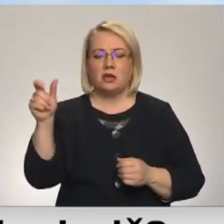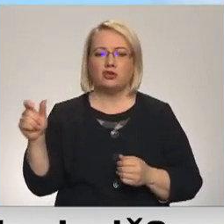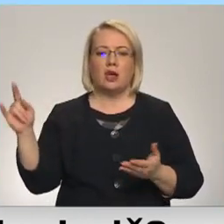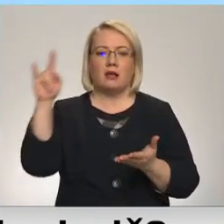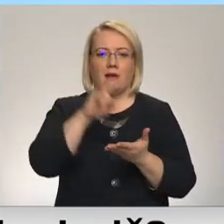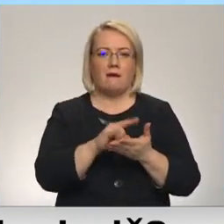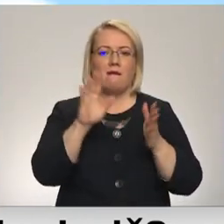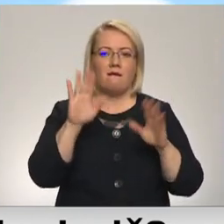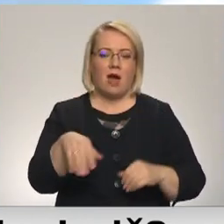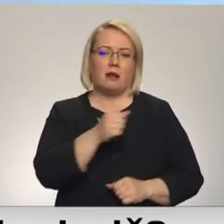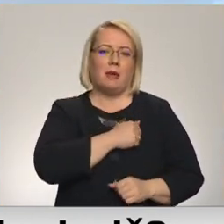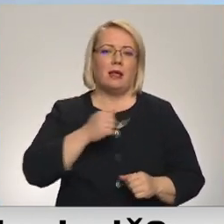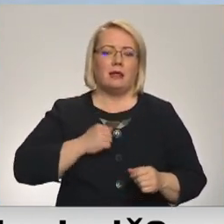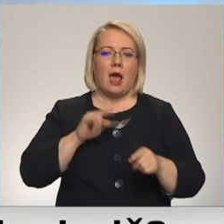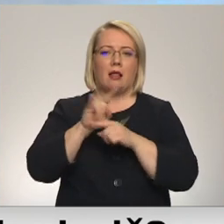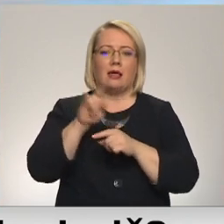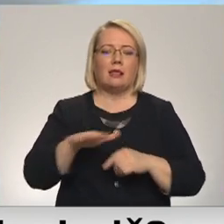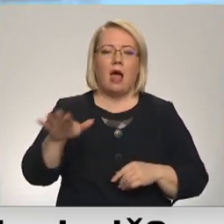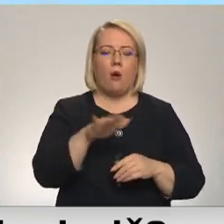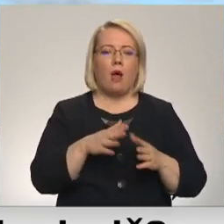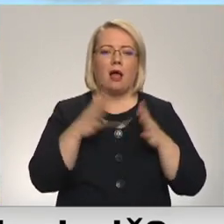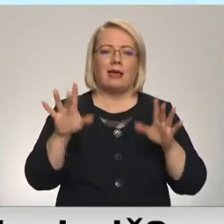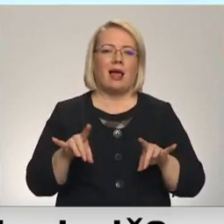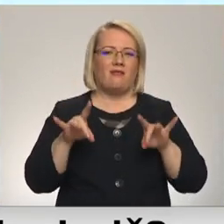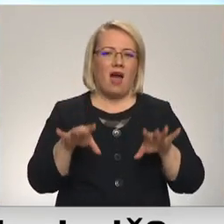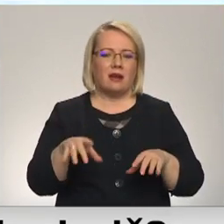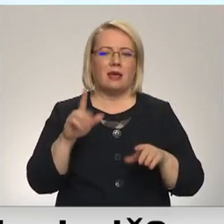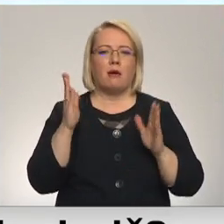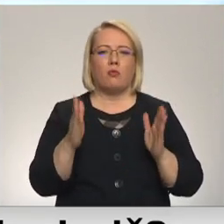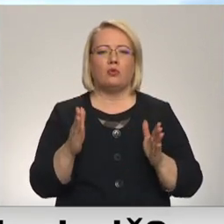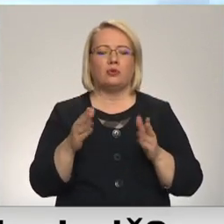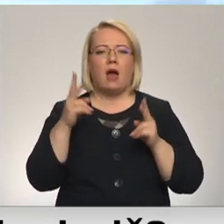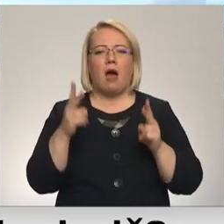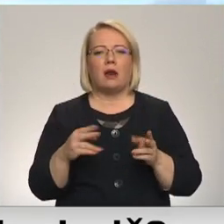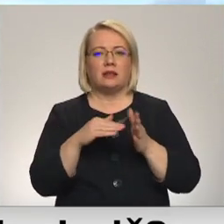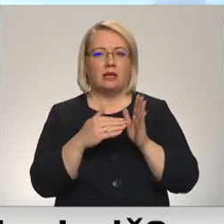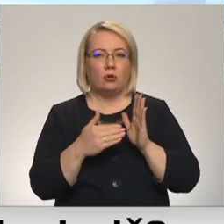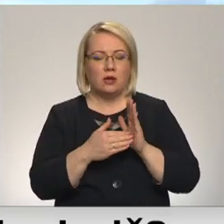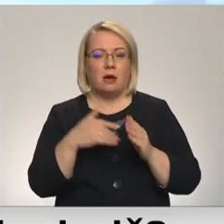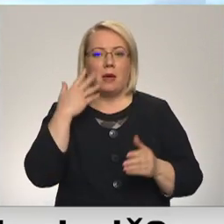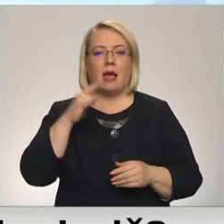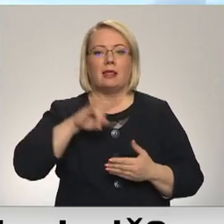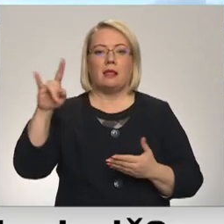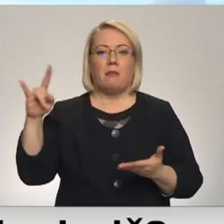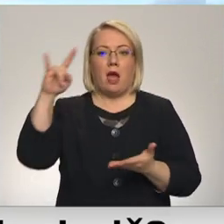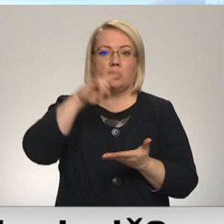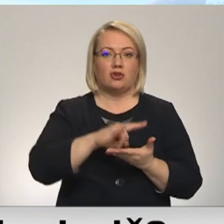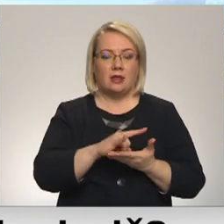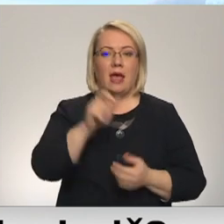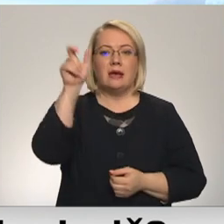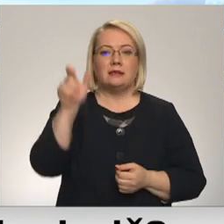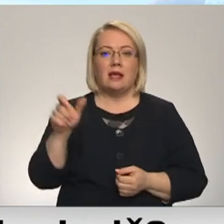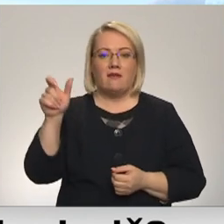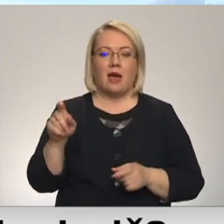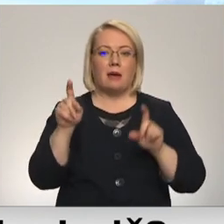veikt nosēšanos militārajā lidlaukā Lielvārde, ja radusies ārkārtas situācija. Bet pēc lidmašīnas nosēšanās pasažieriem tajā